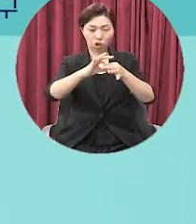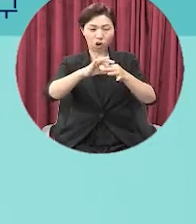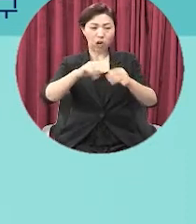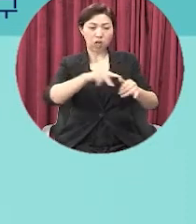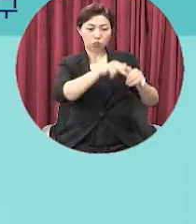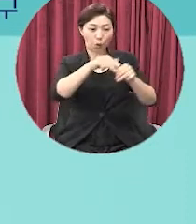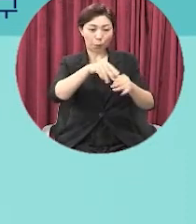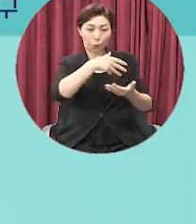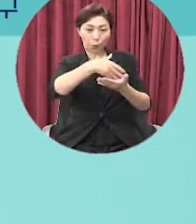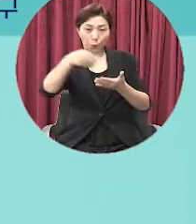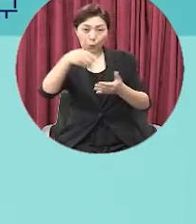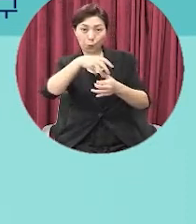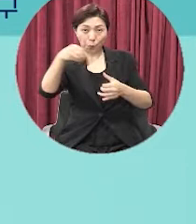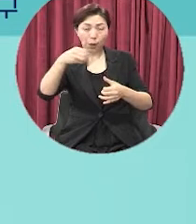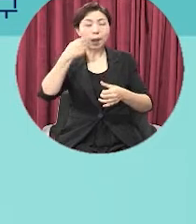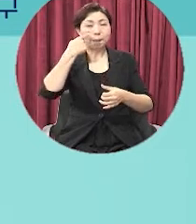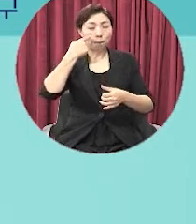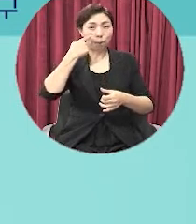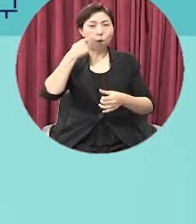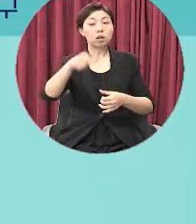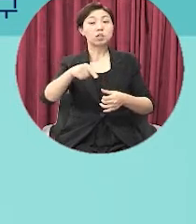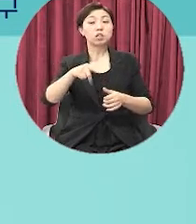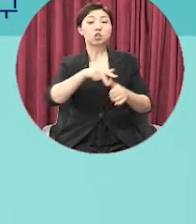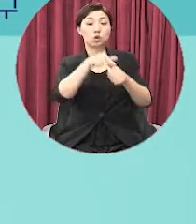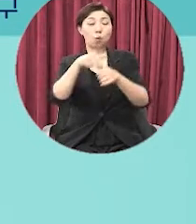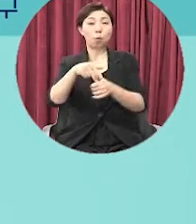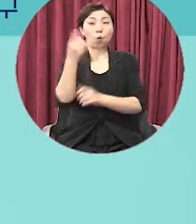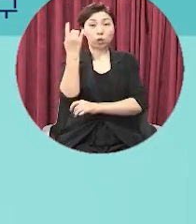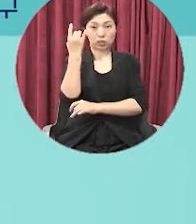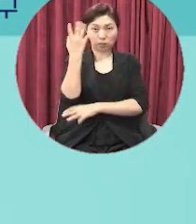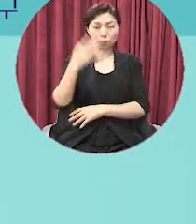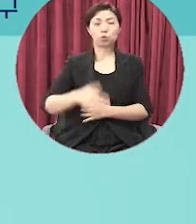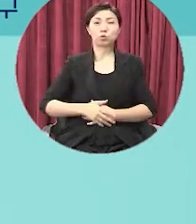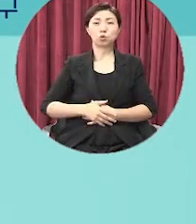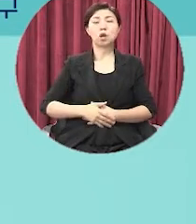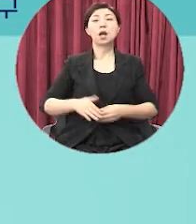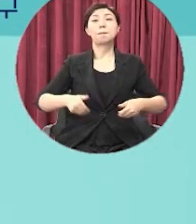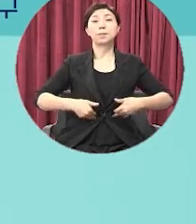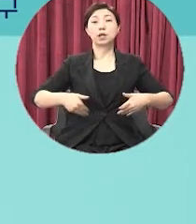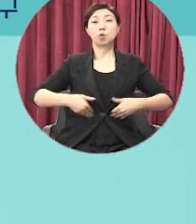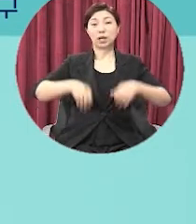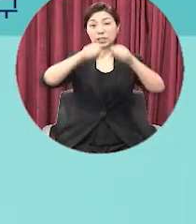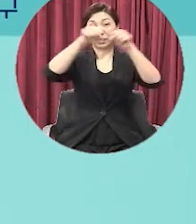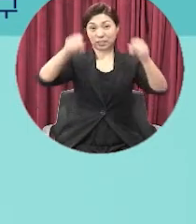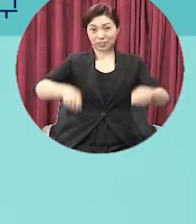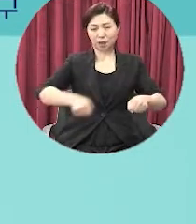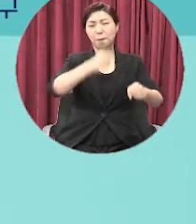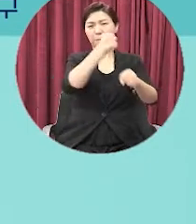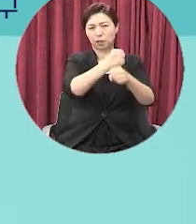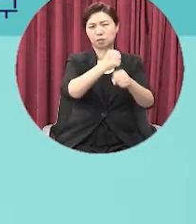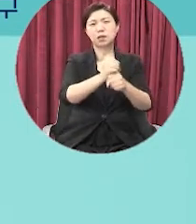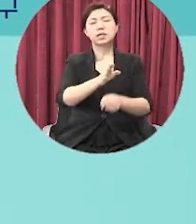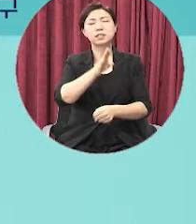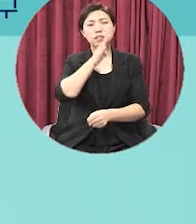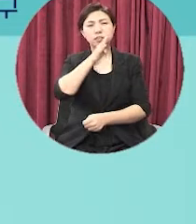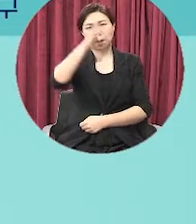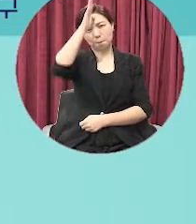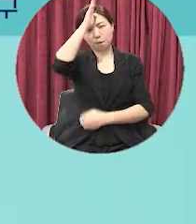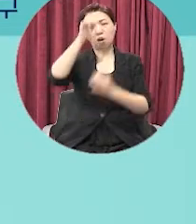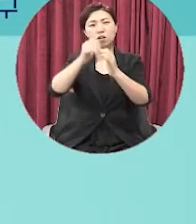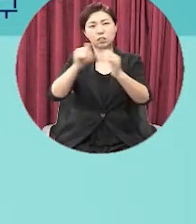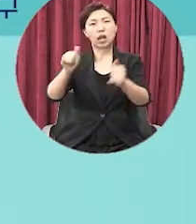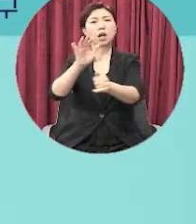필요한 시스템들을 만들면 원격지에서 환자를 돌볼 수 있는 시스템 회장 쿠나 이런 제안으로